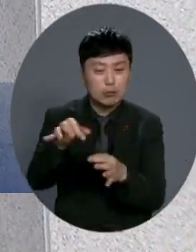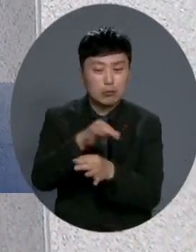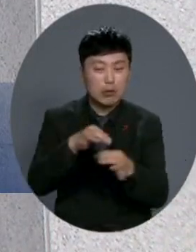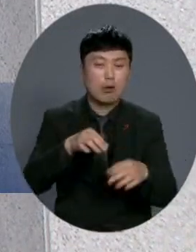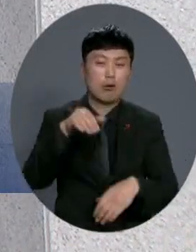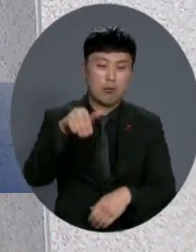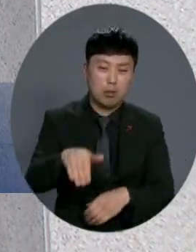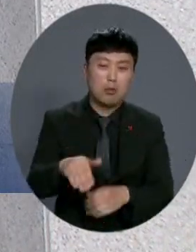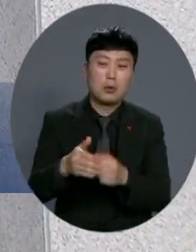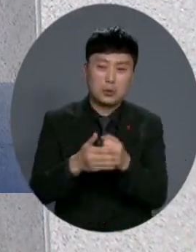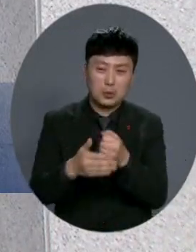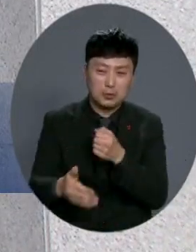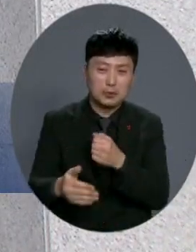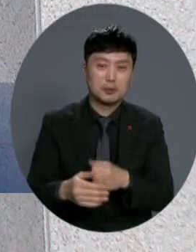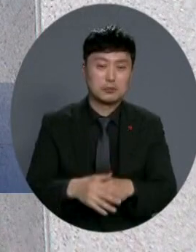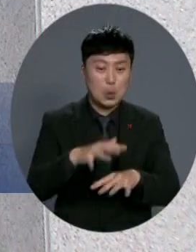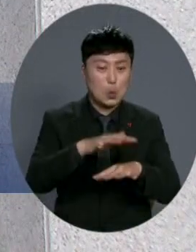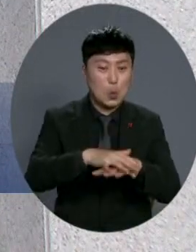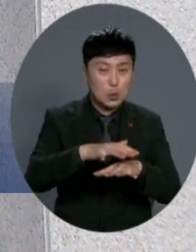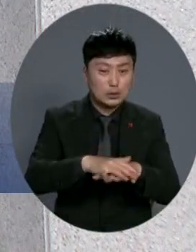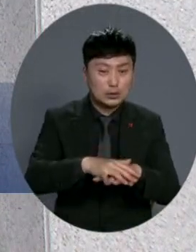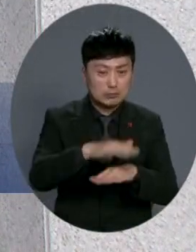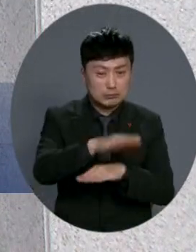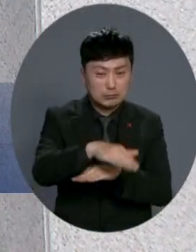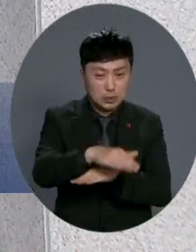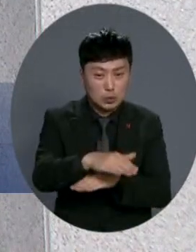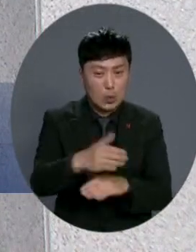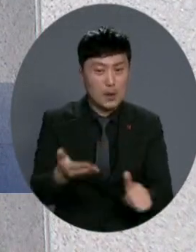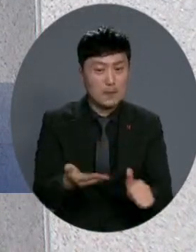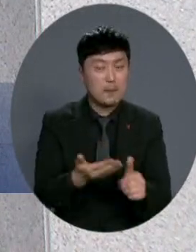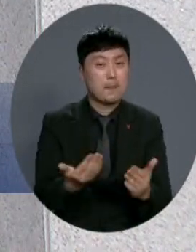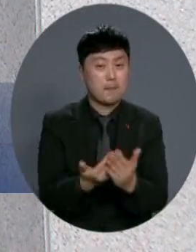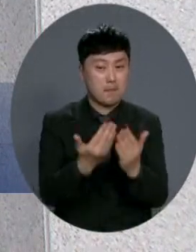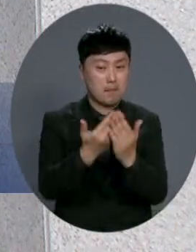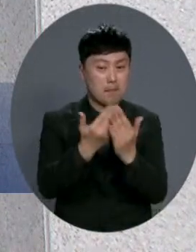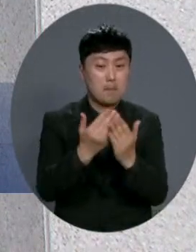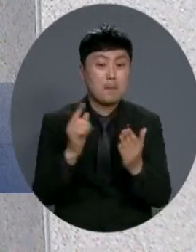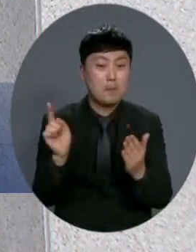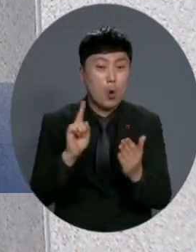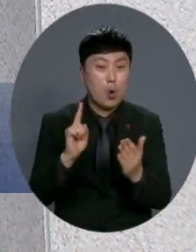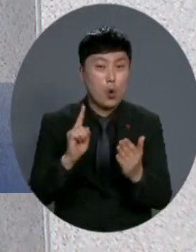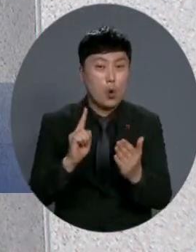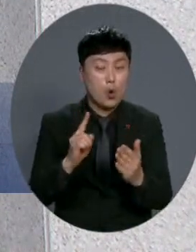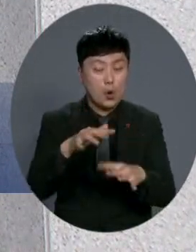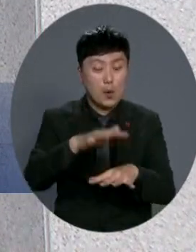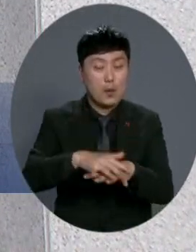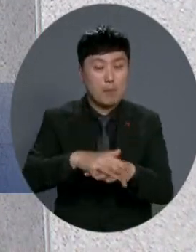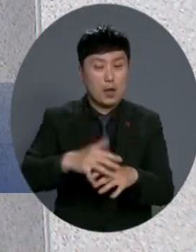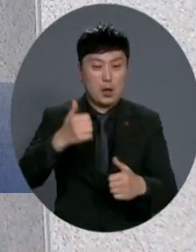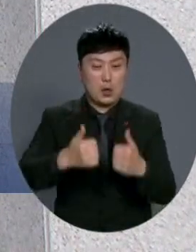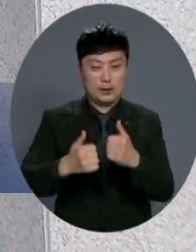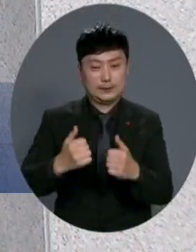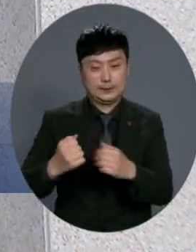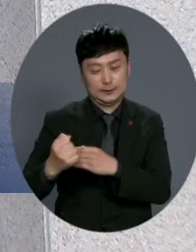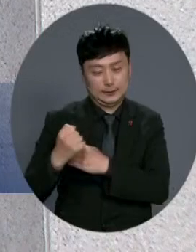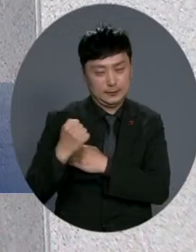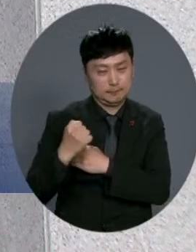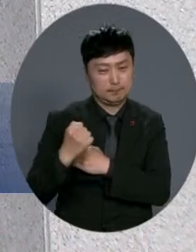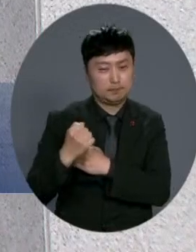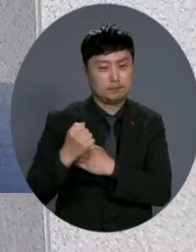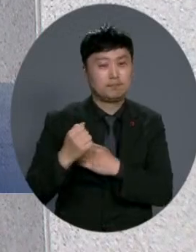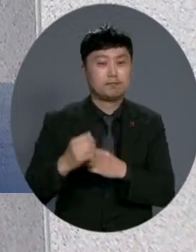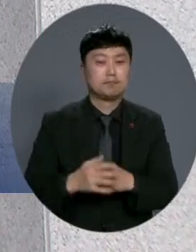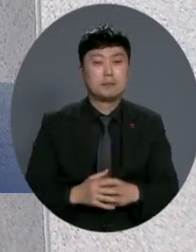어렵습니다이 농촌 지역을 살리는 길은에 농촌의 경쟁력을 높여서 어 소멸 도시로